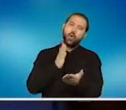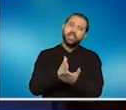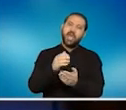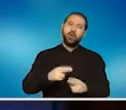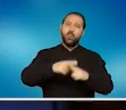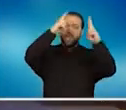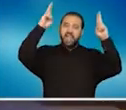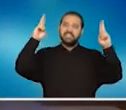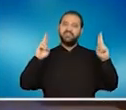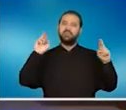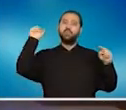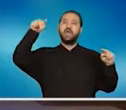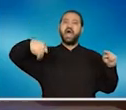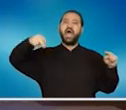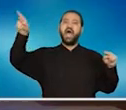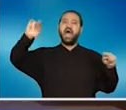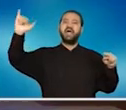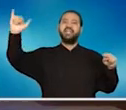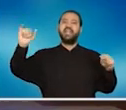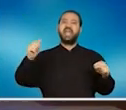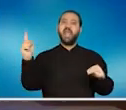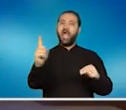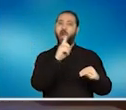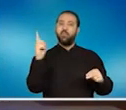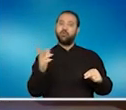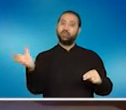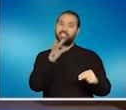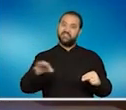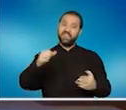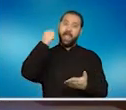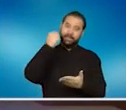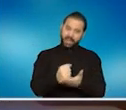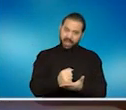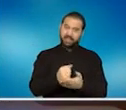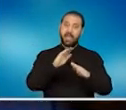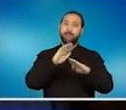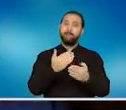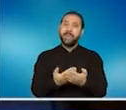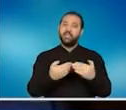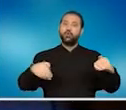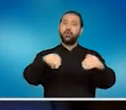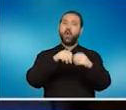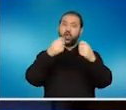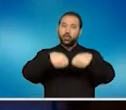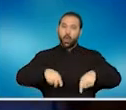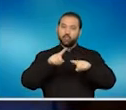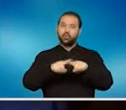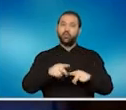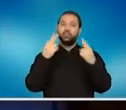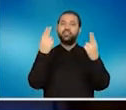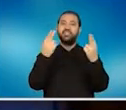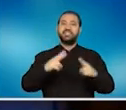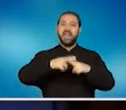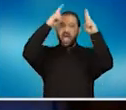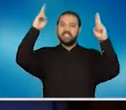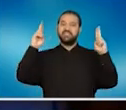Andrei, Apostolul, să fie dublată, să fie întărită pentru noi toți și cu cinstirea